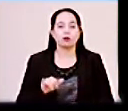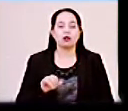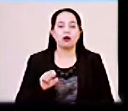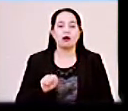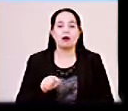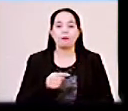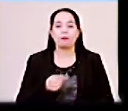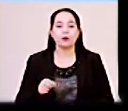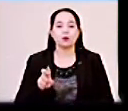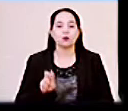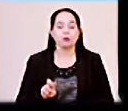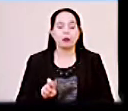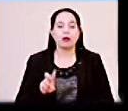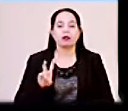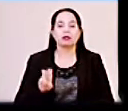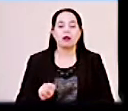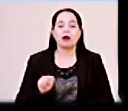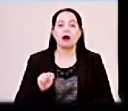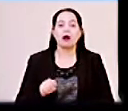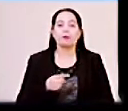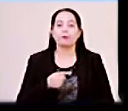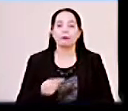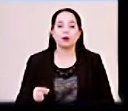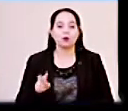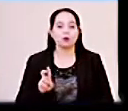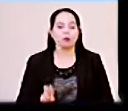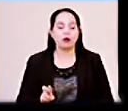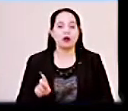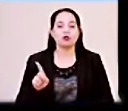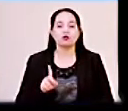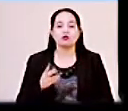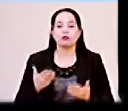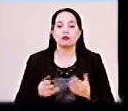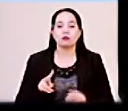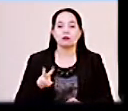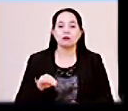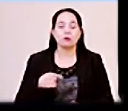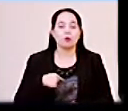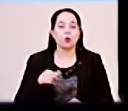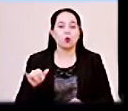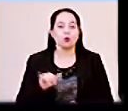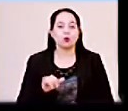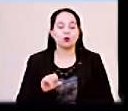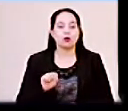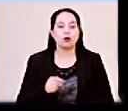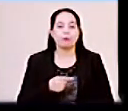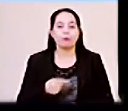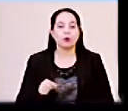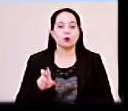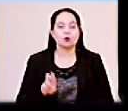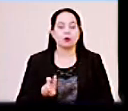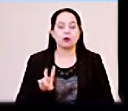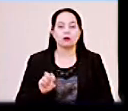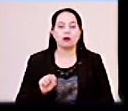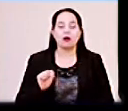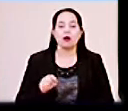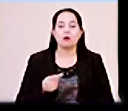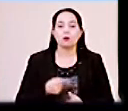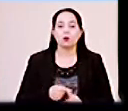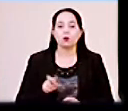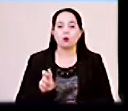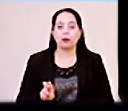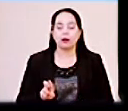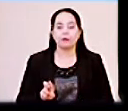а минус b на а минус b. А что если мы умножим а минус b на а плюс